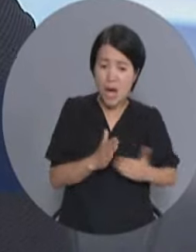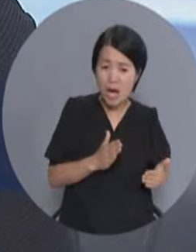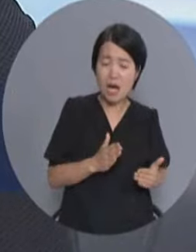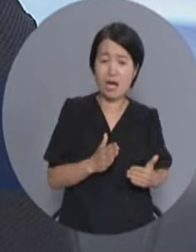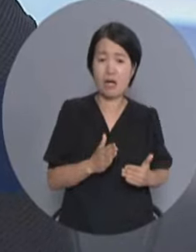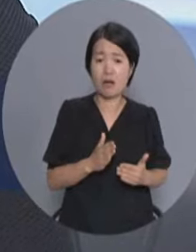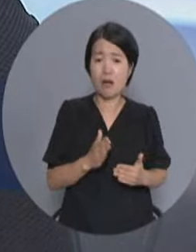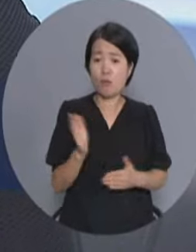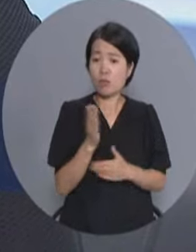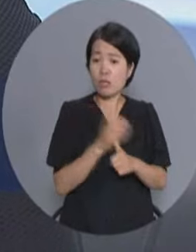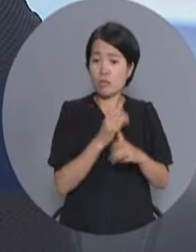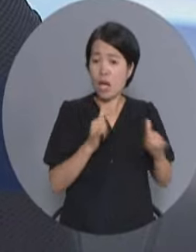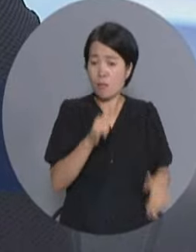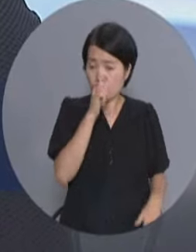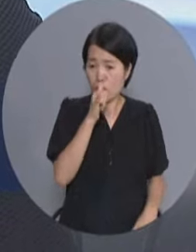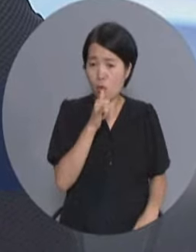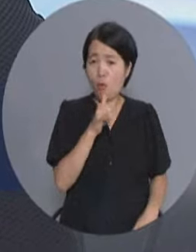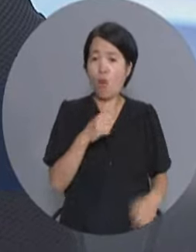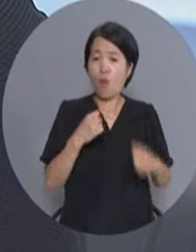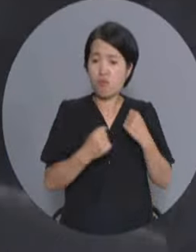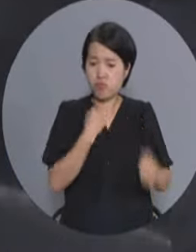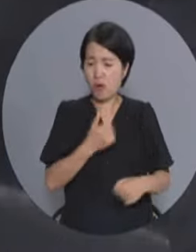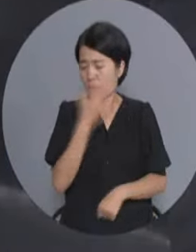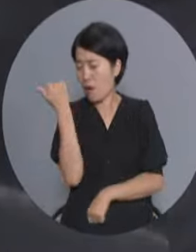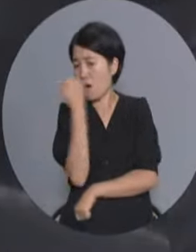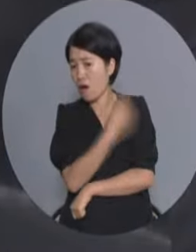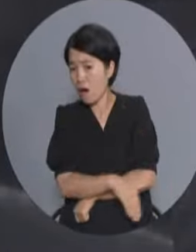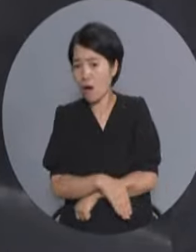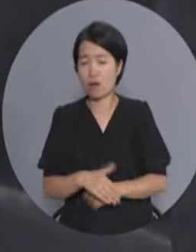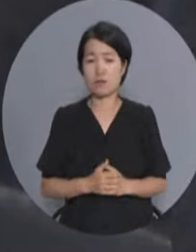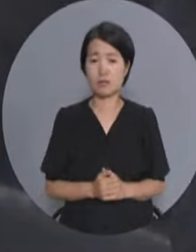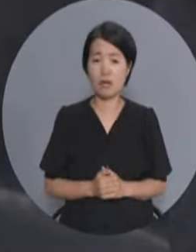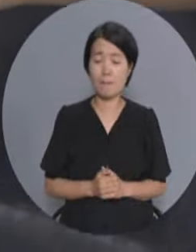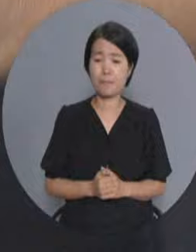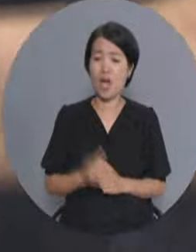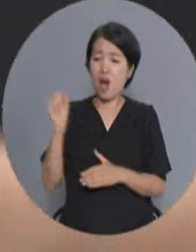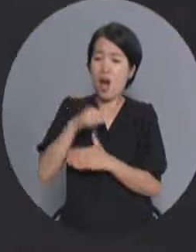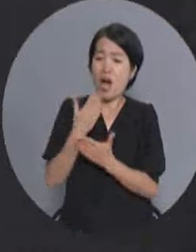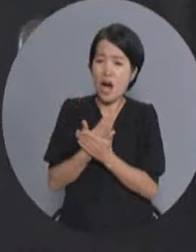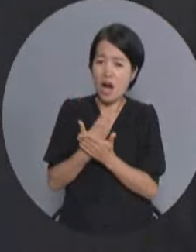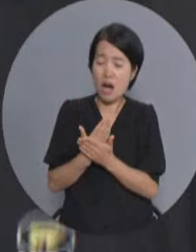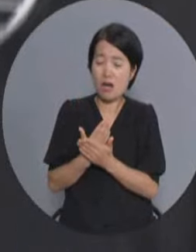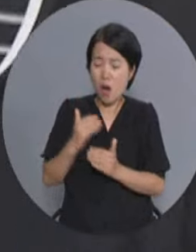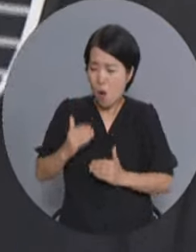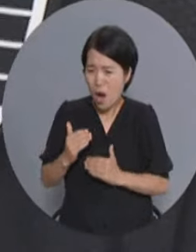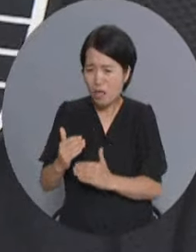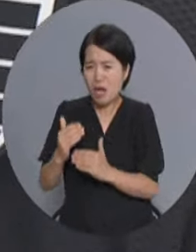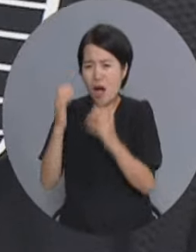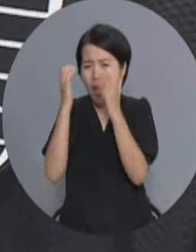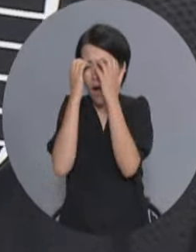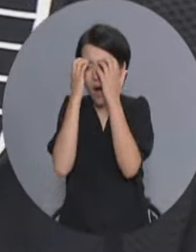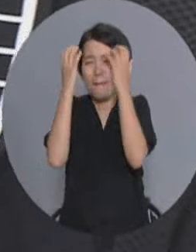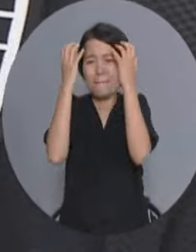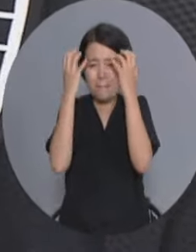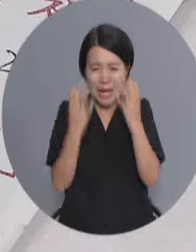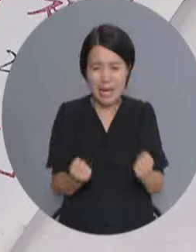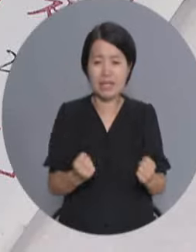어민들이 있고 하였음에도 하지 않고 방관한 겁니다. 어민들이 어업 허가를 받기까지 과정은 순탄하지